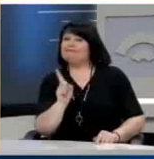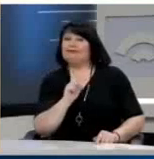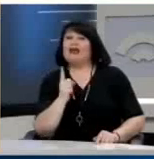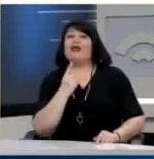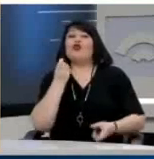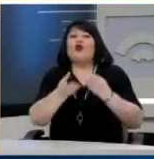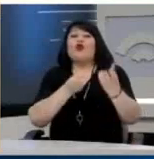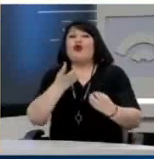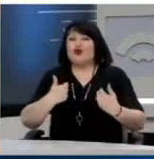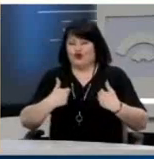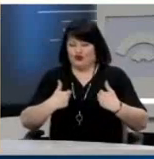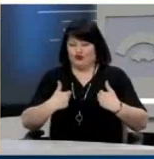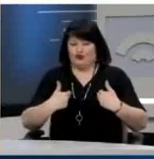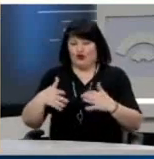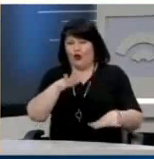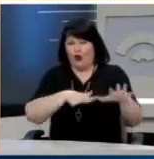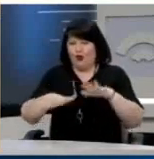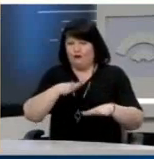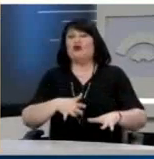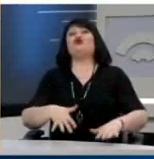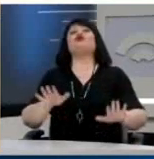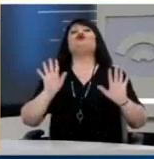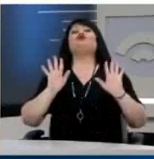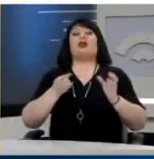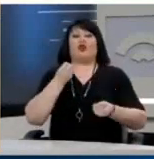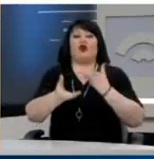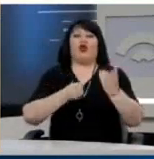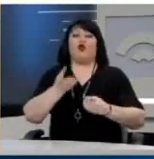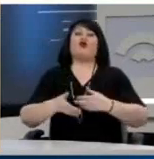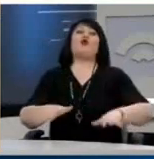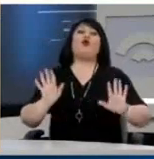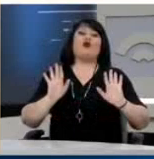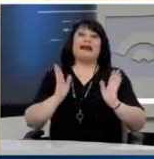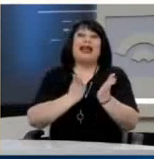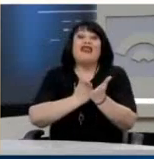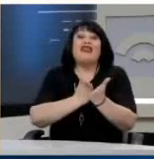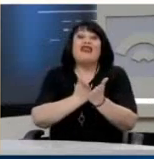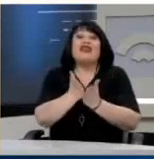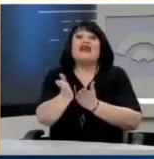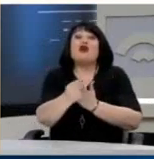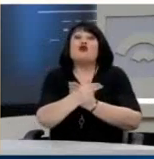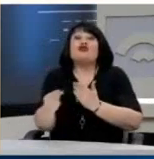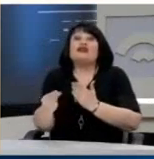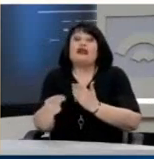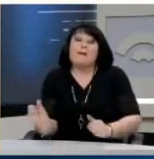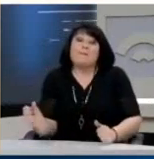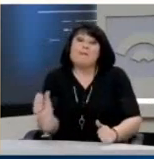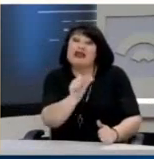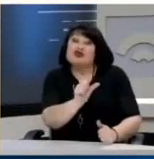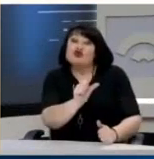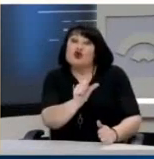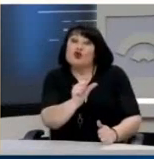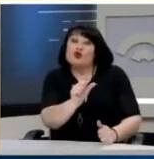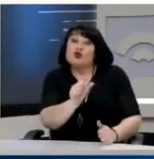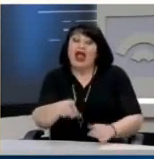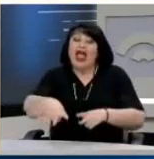δεν είναι παροχές, δεν είναι κόλπα, δεν είναι δώρα. Είναι δικαιοσύνη. Είναι η επιστροφή